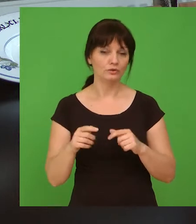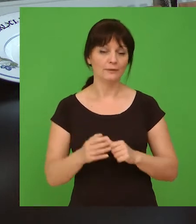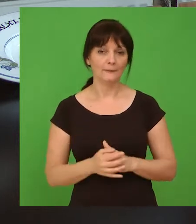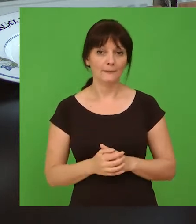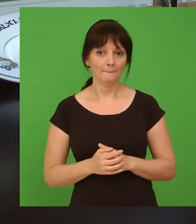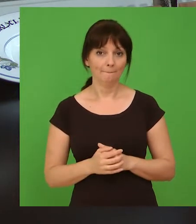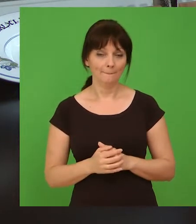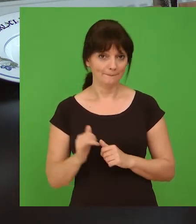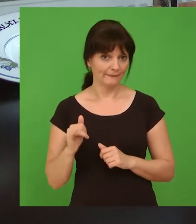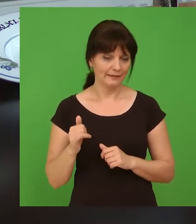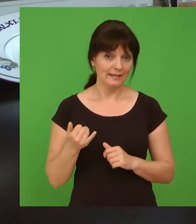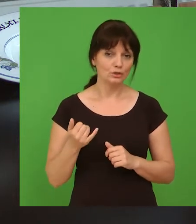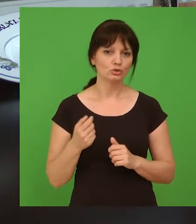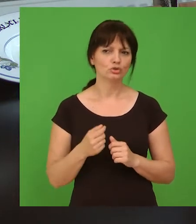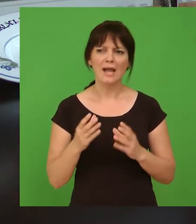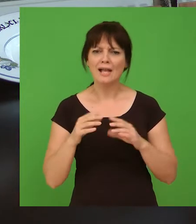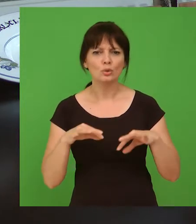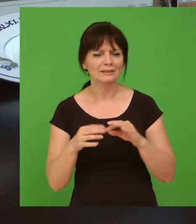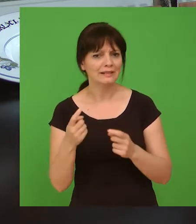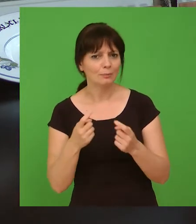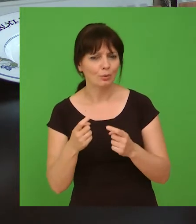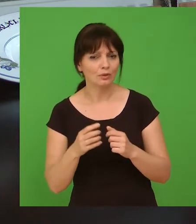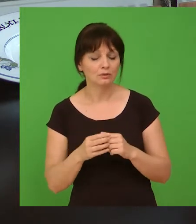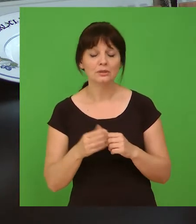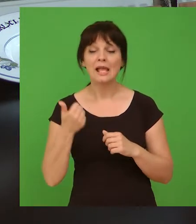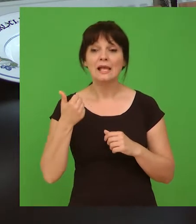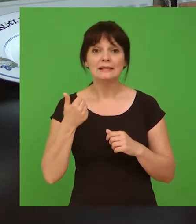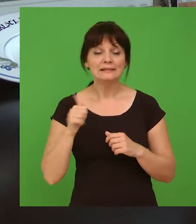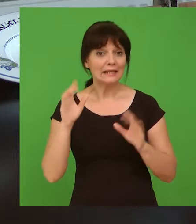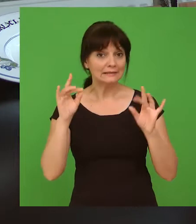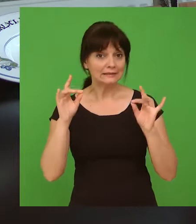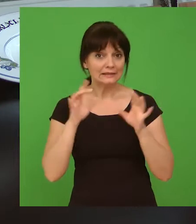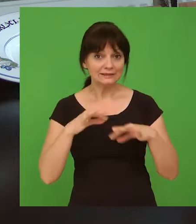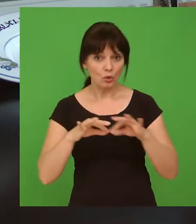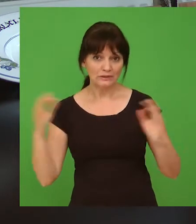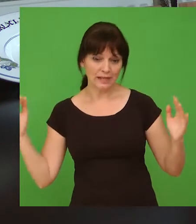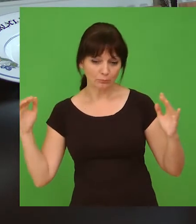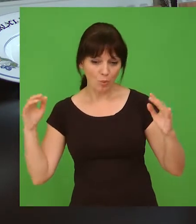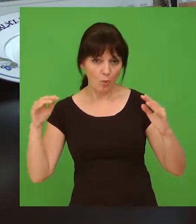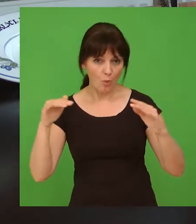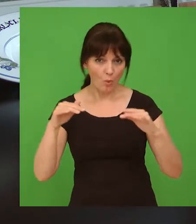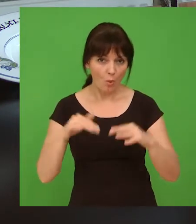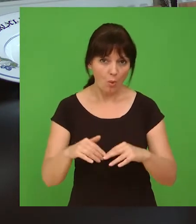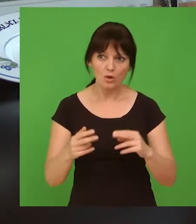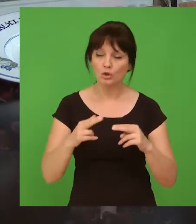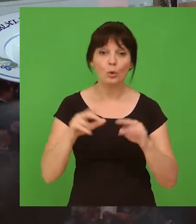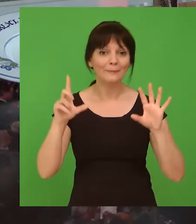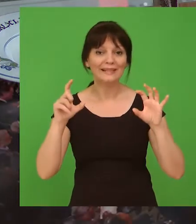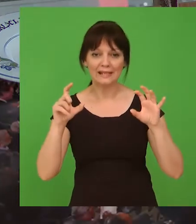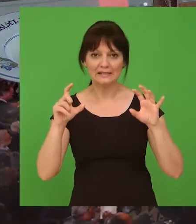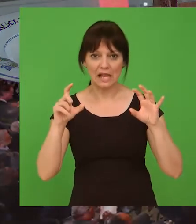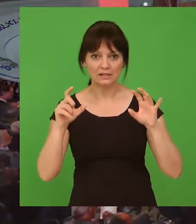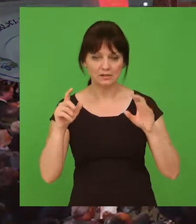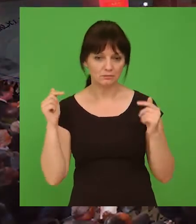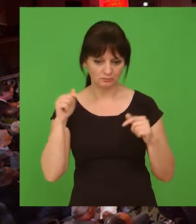eseményen, és hány országból? 110 országból jöttek el, több mint